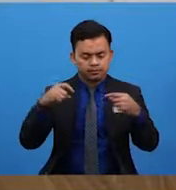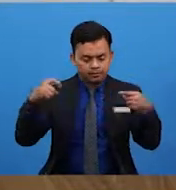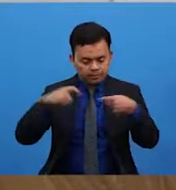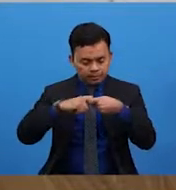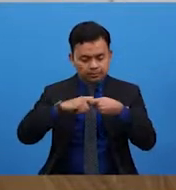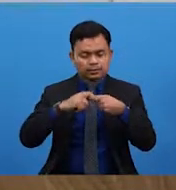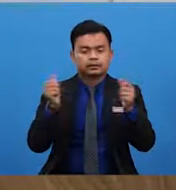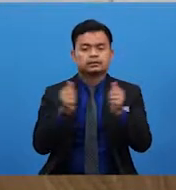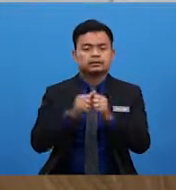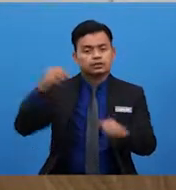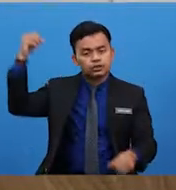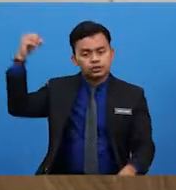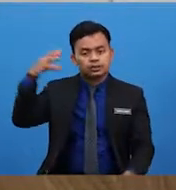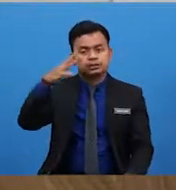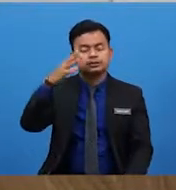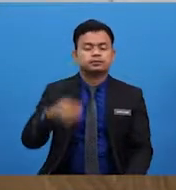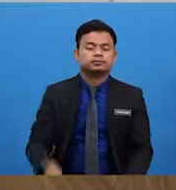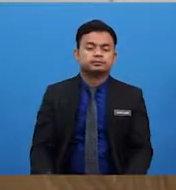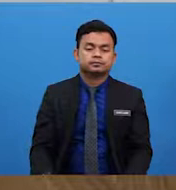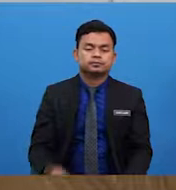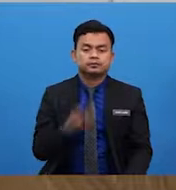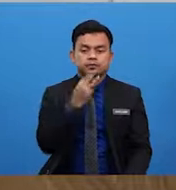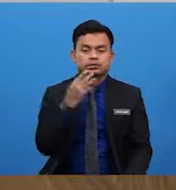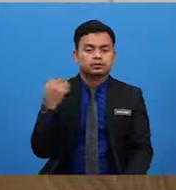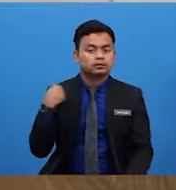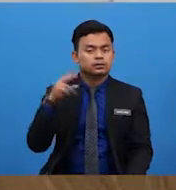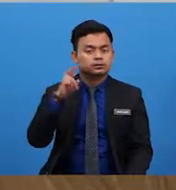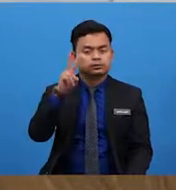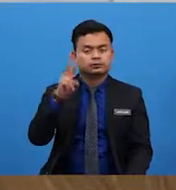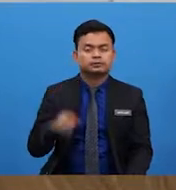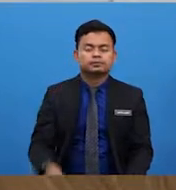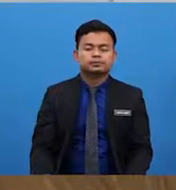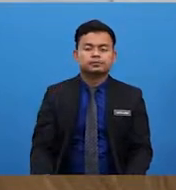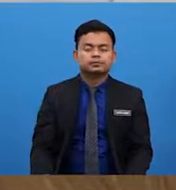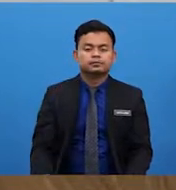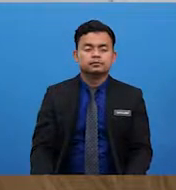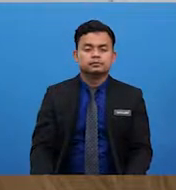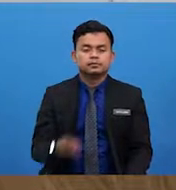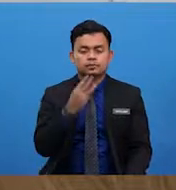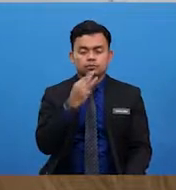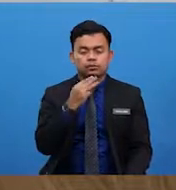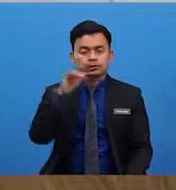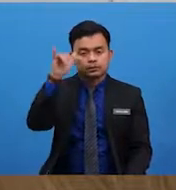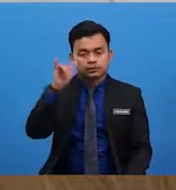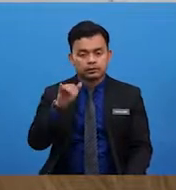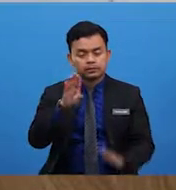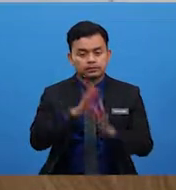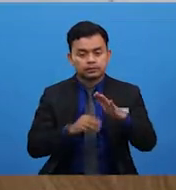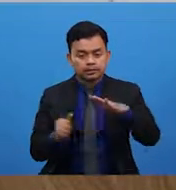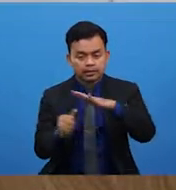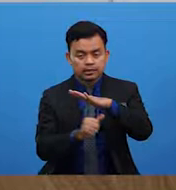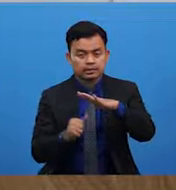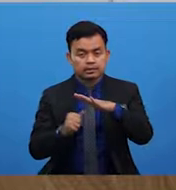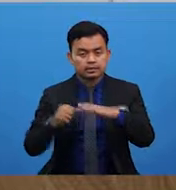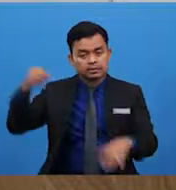oke secara umumnya wanita bagi kepada dua yaitu warna yang berasaskan cahayo jadi panggil warna